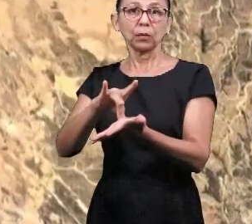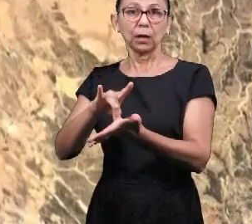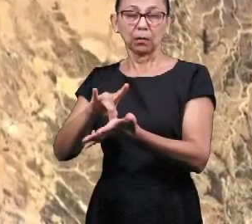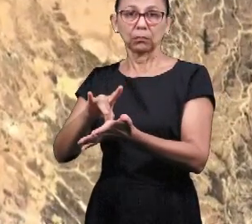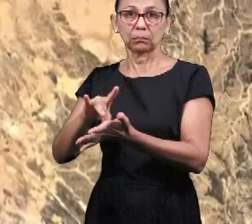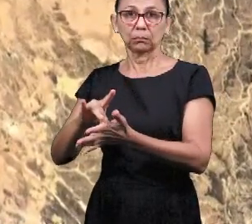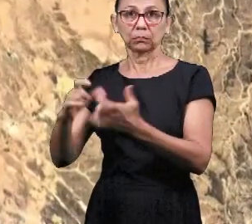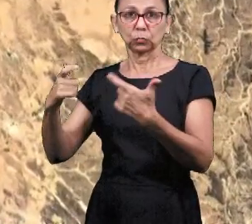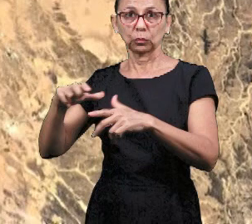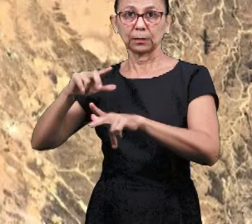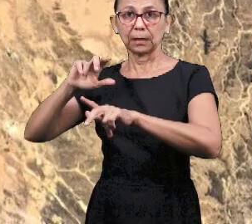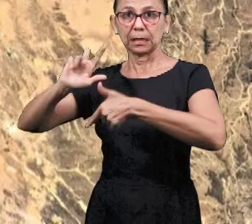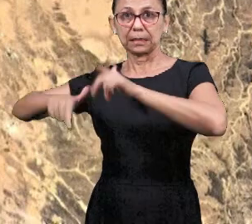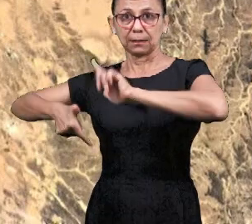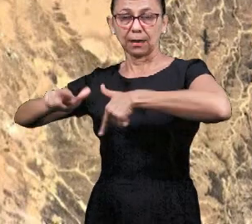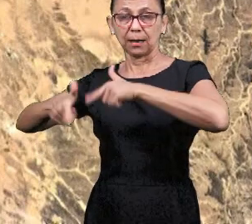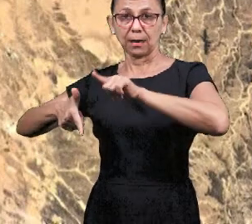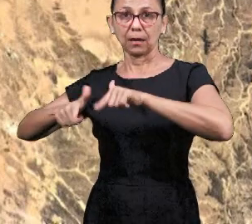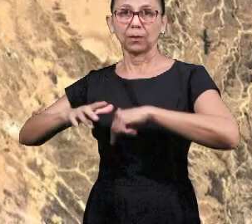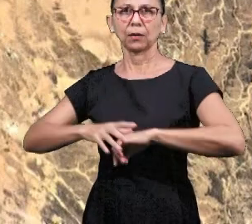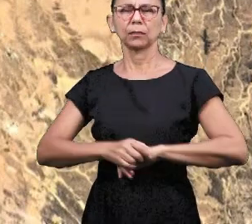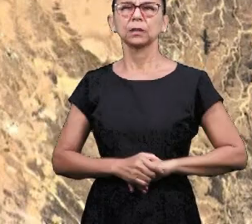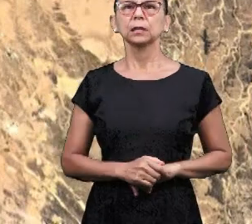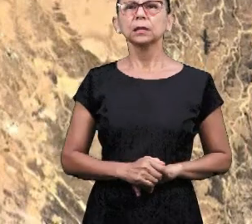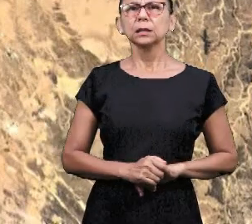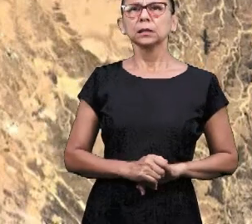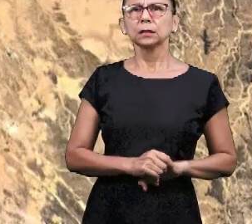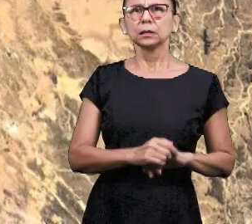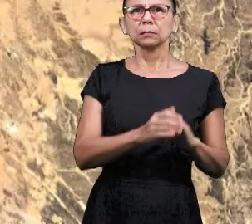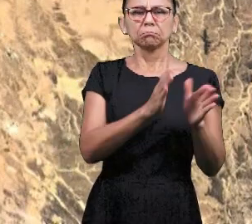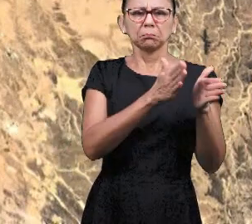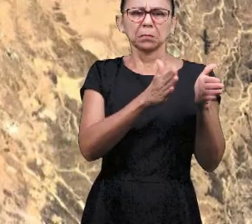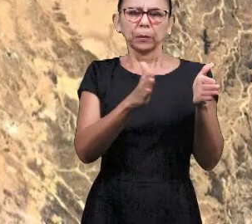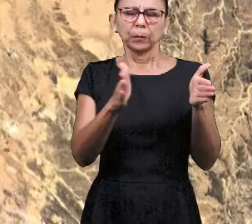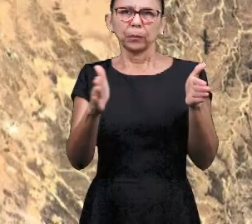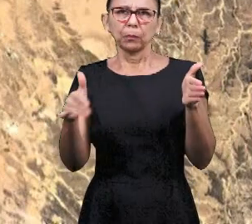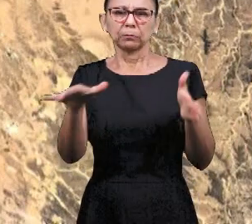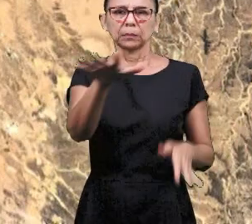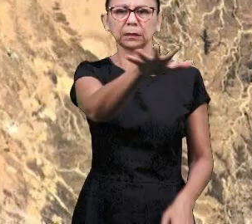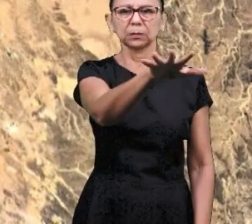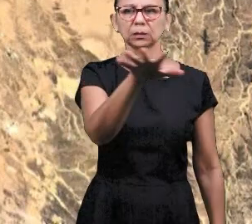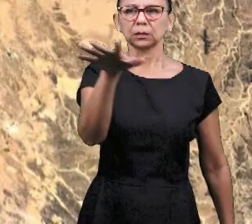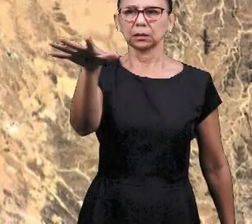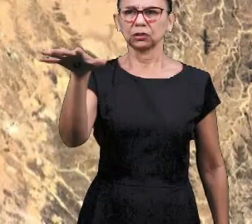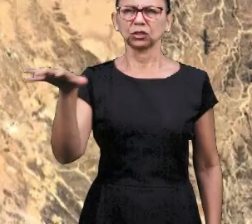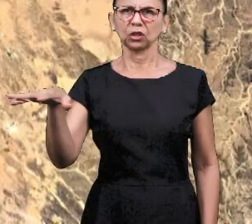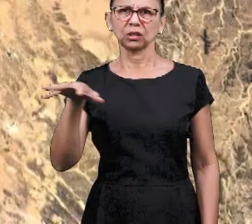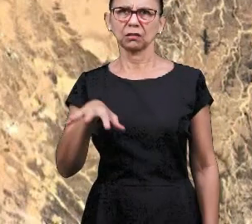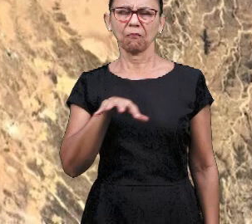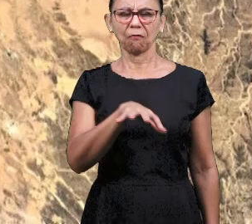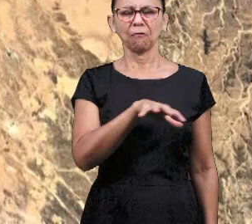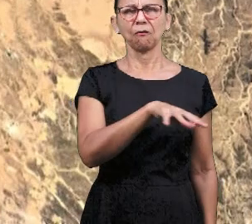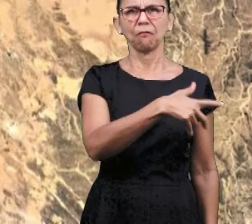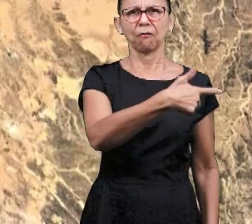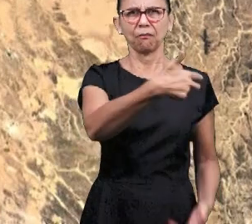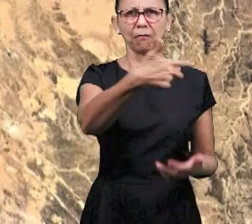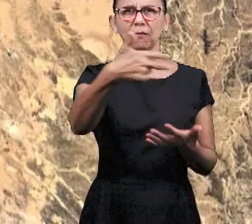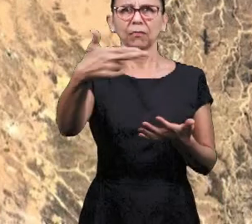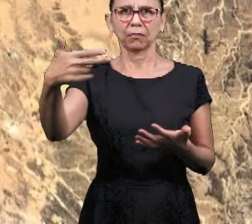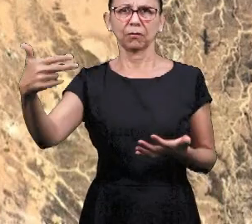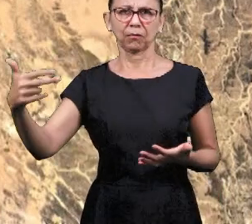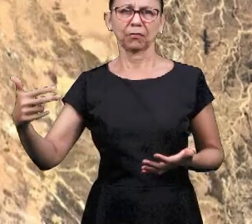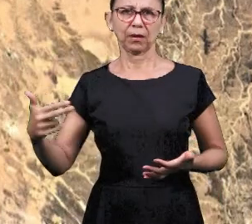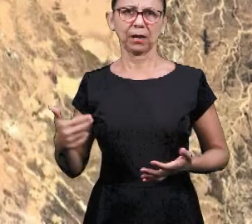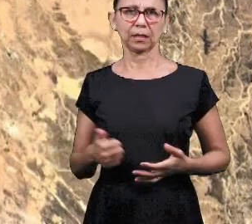présentation spéciale de cet endroit. En partant de l'Amérique du Sud, nous sommes arrivés dans le Moyen-Orient et là,